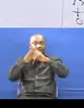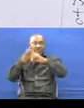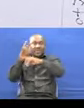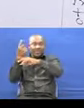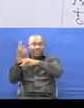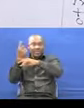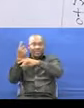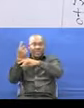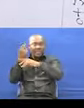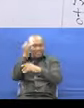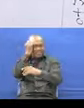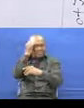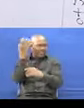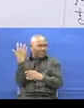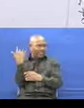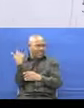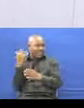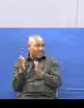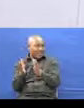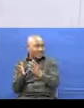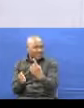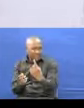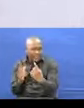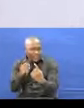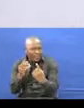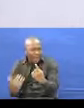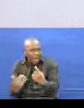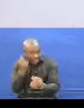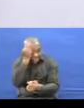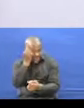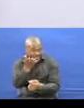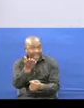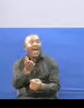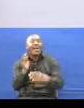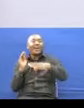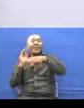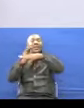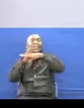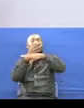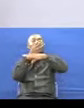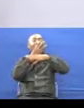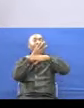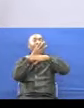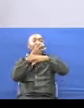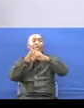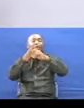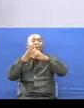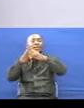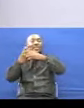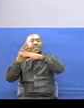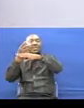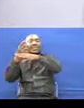kama unapojumlisha hesabu zile za darasa la kwanza, ulivyokuwa mdogo dogo, unakumbuka eh? Ndiyo unaweka namna hiyo. Tatu